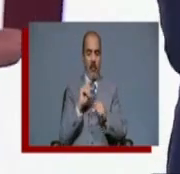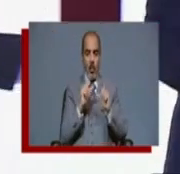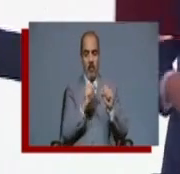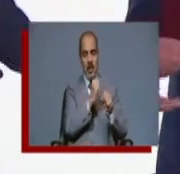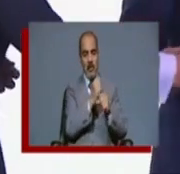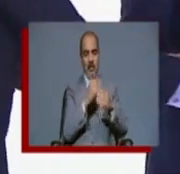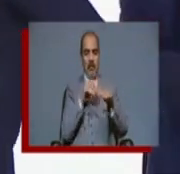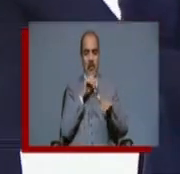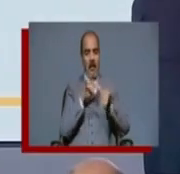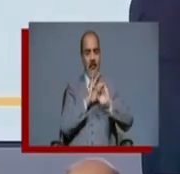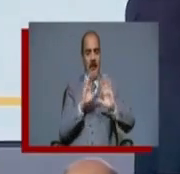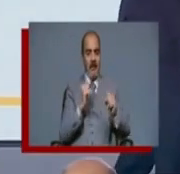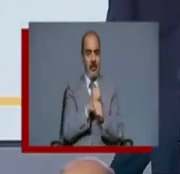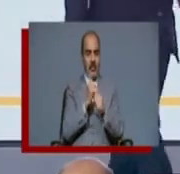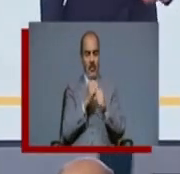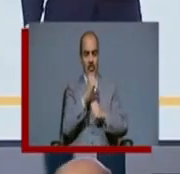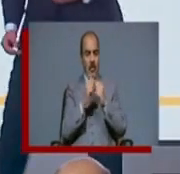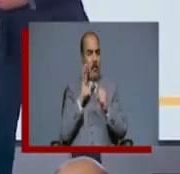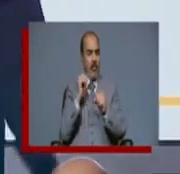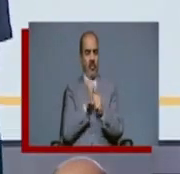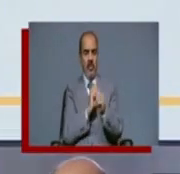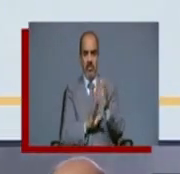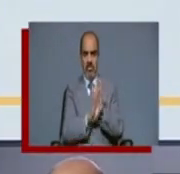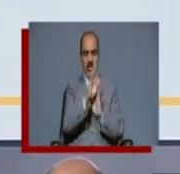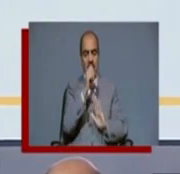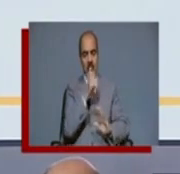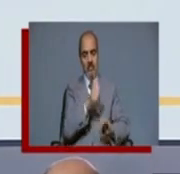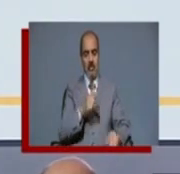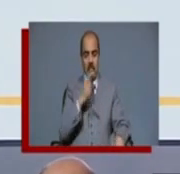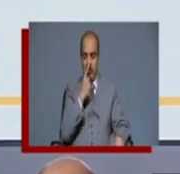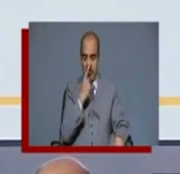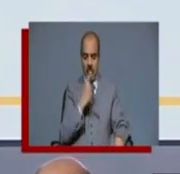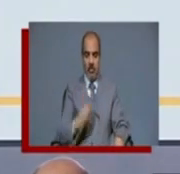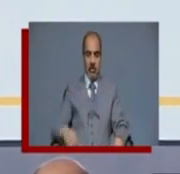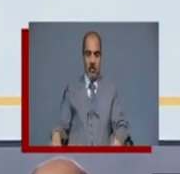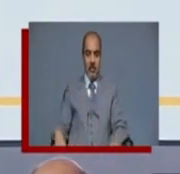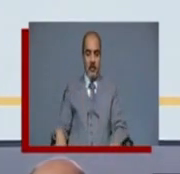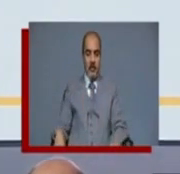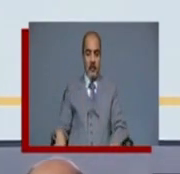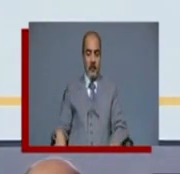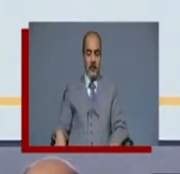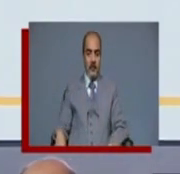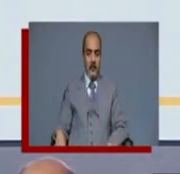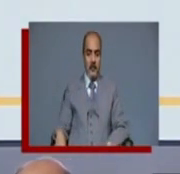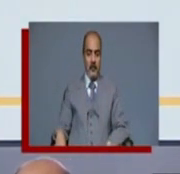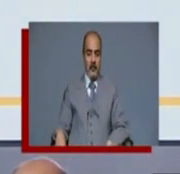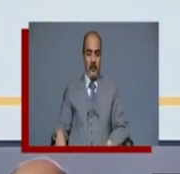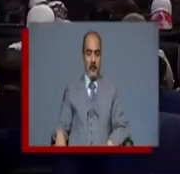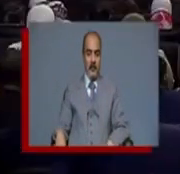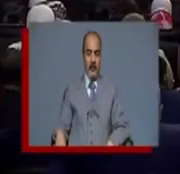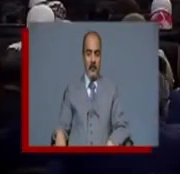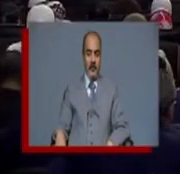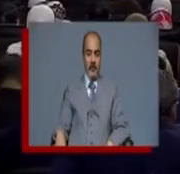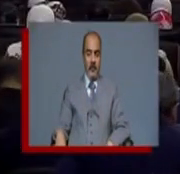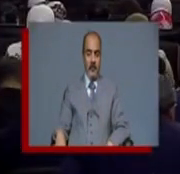الحمد لله الحمد لله يعني انا كنت في منتهى السعاده النهارده وانا بكرم لانه ده جه نتاج يعني تكليل عارف حضرتك